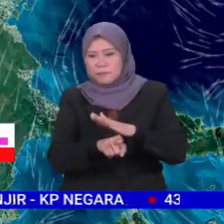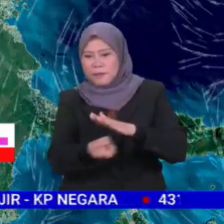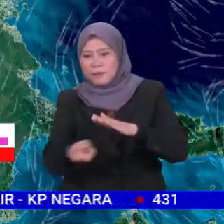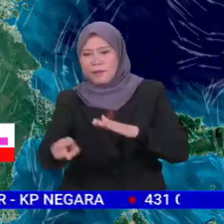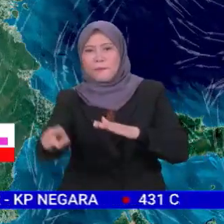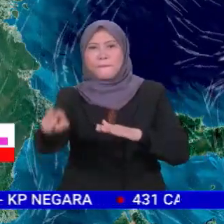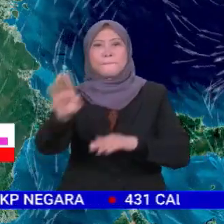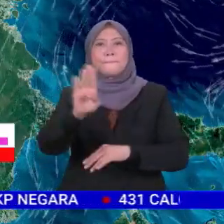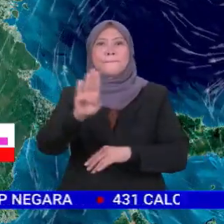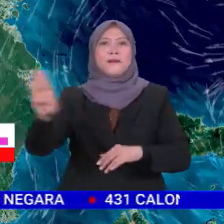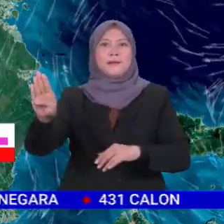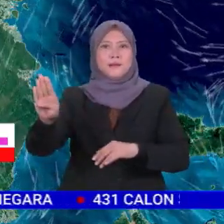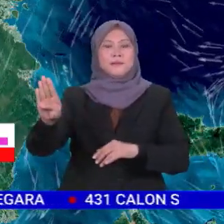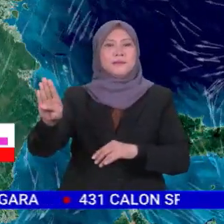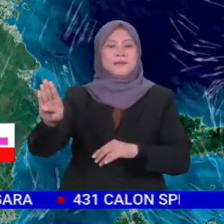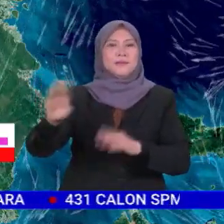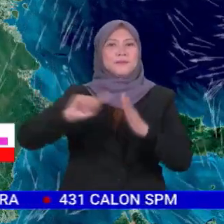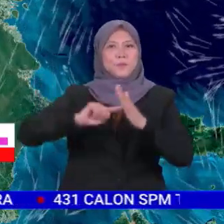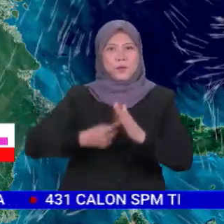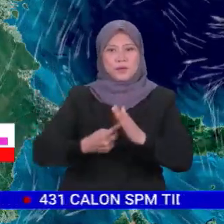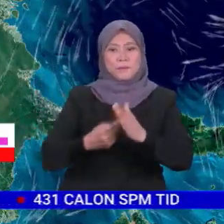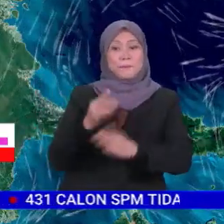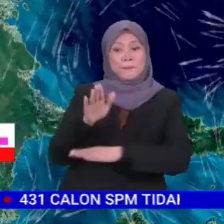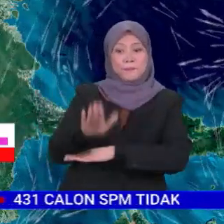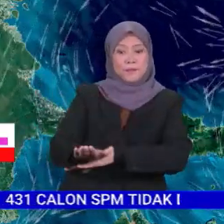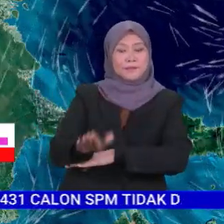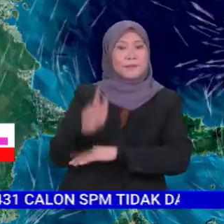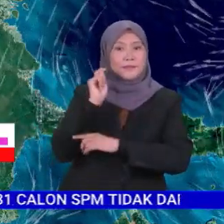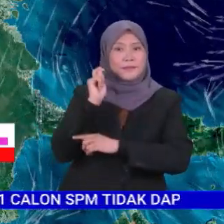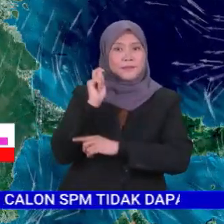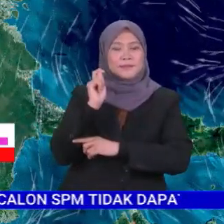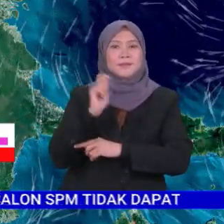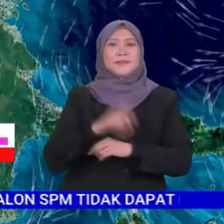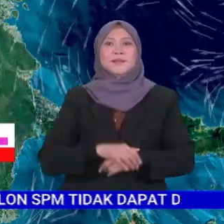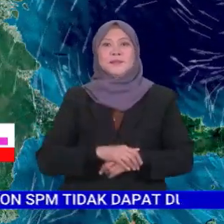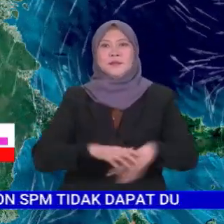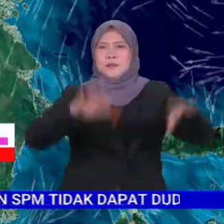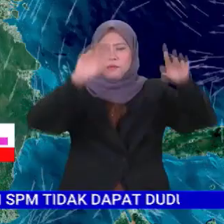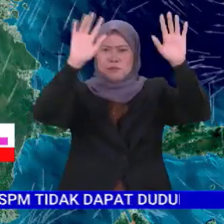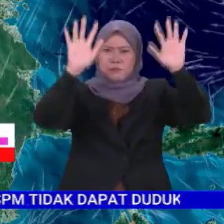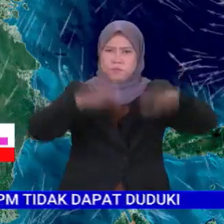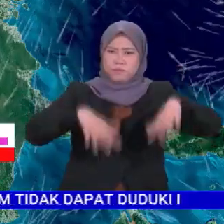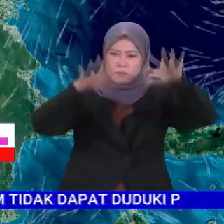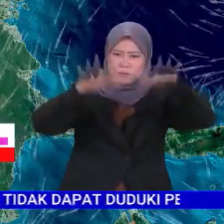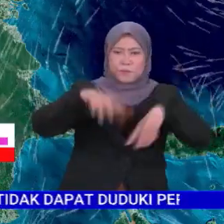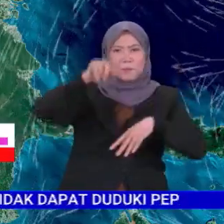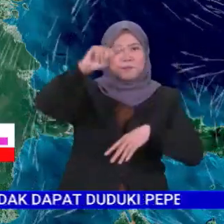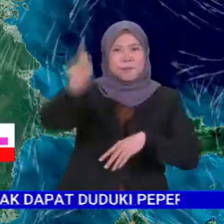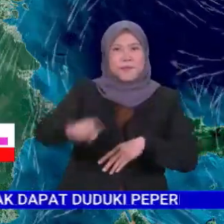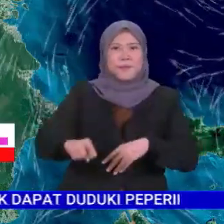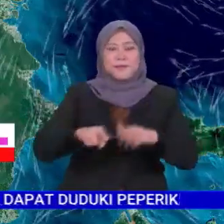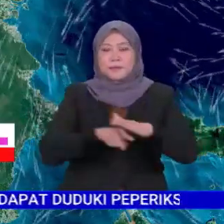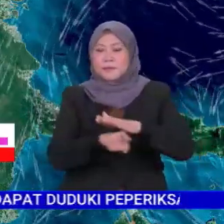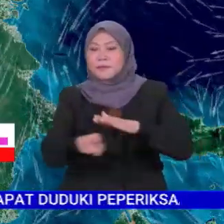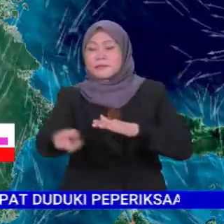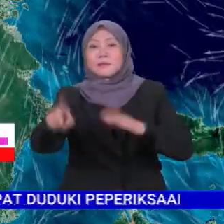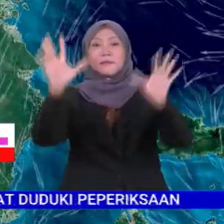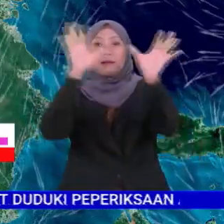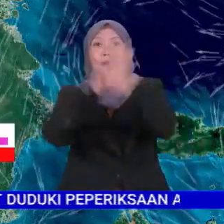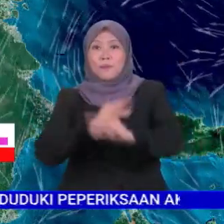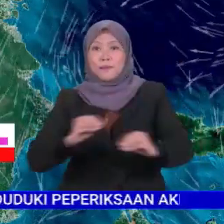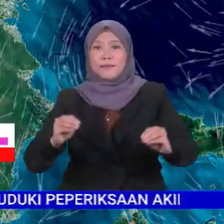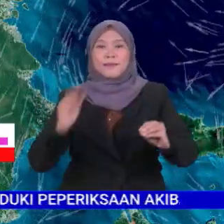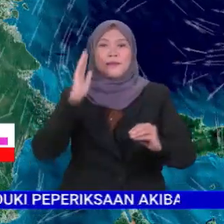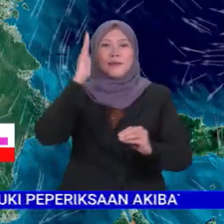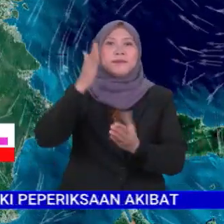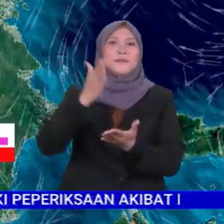dan juga barat negeri berkenaan sejak awal petang tadi. Dan cuaca ribut petir untuk kawasan-kawasan di sekitar pedalaman Sarawak ini dijangka